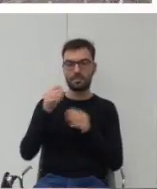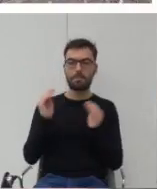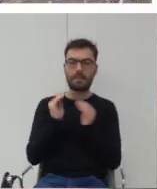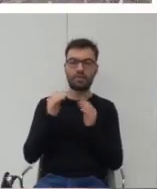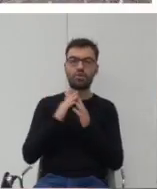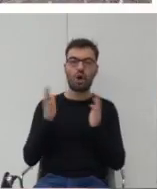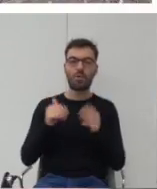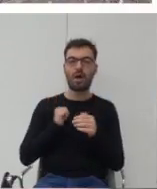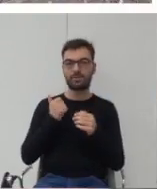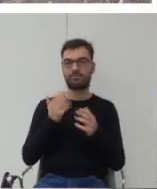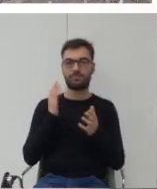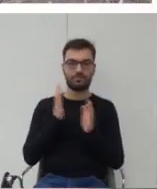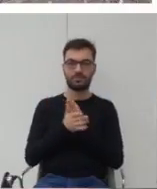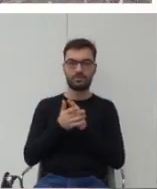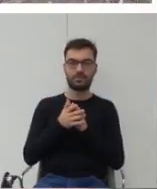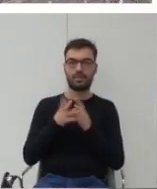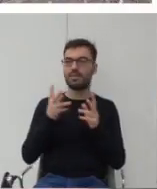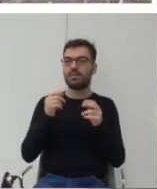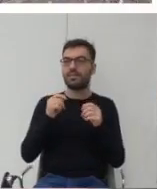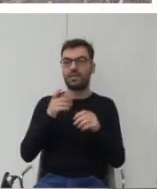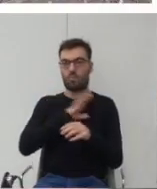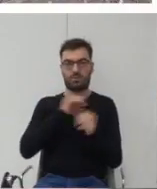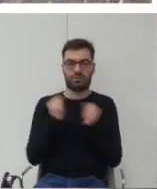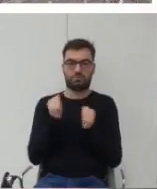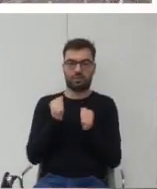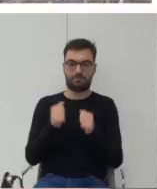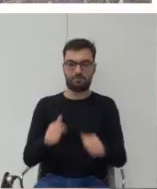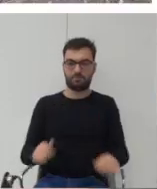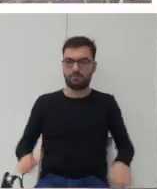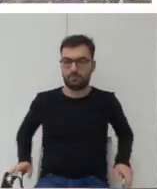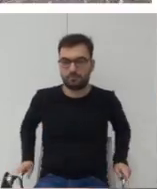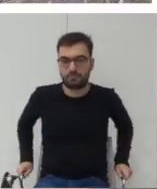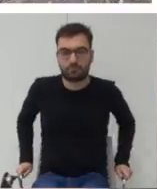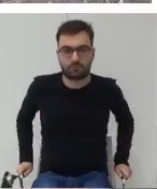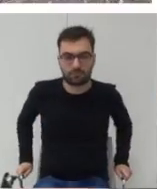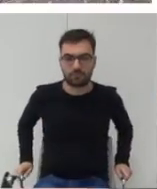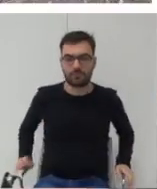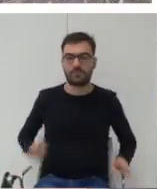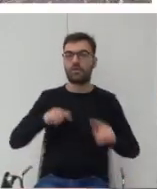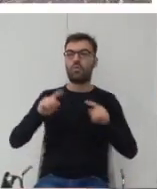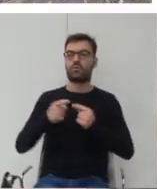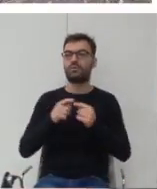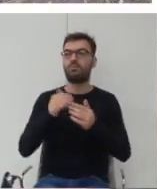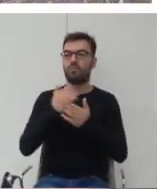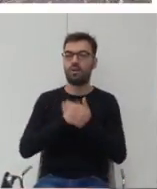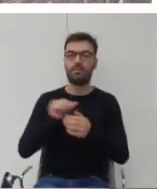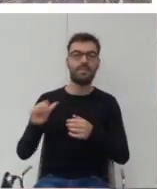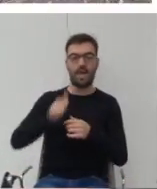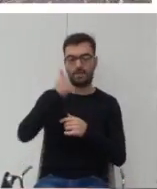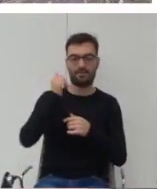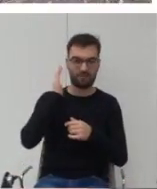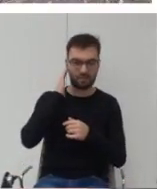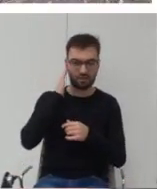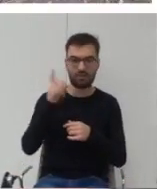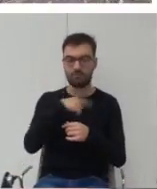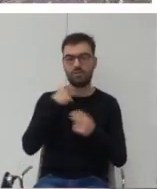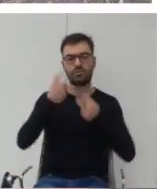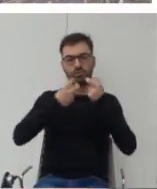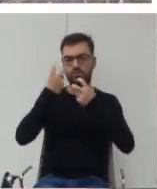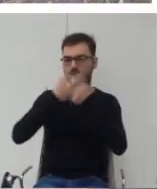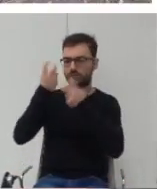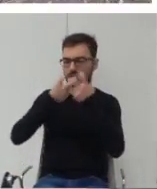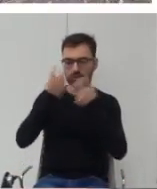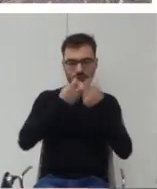takim mikrodomku po to, żeby po prostu nie zamarznąć. To ja jeszcze powiem parę słów o tym programie Najpierw Mieszkanie, bo myśmy